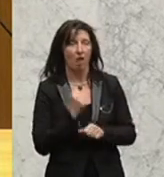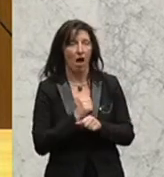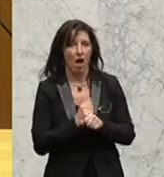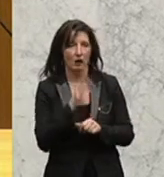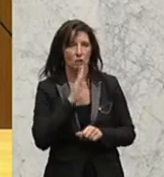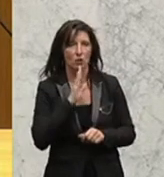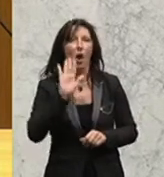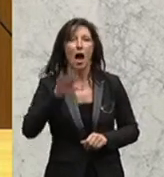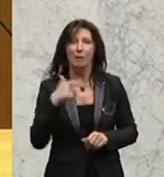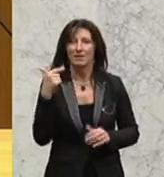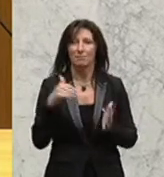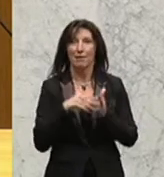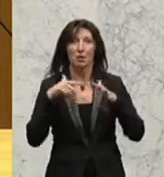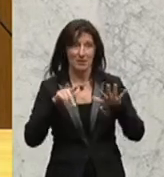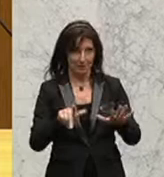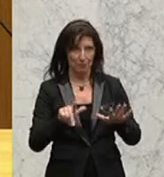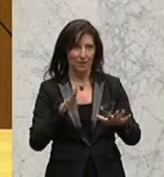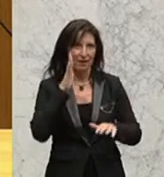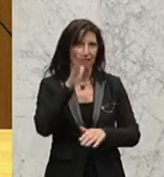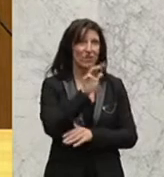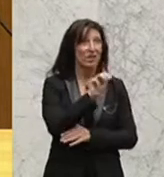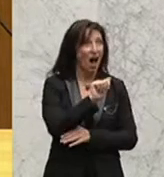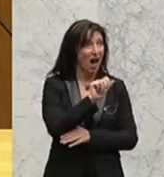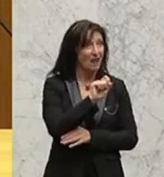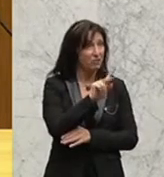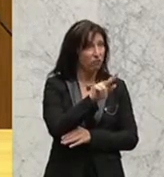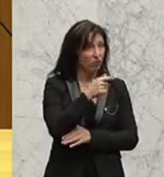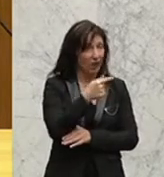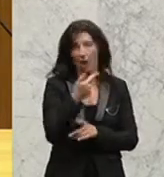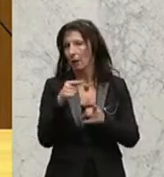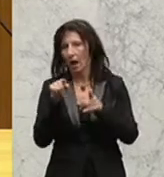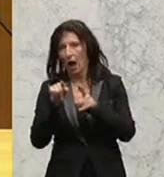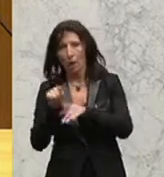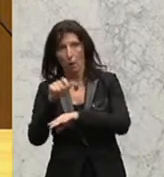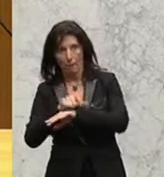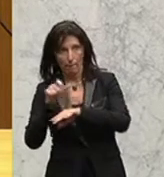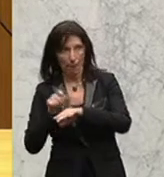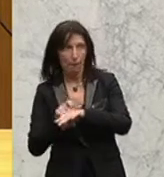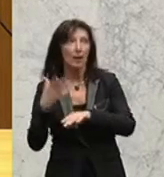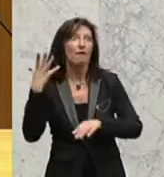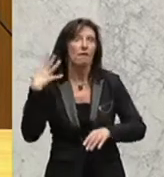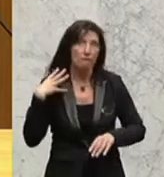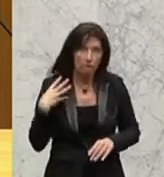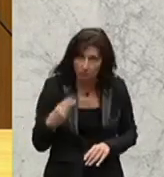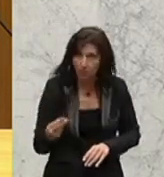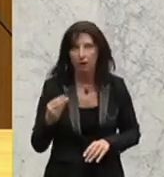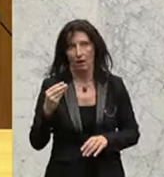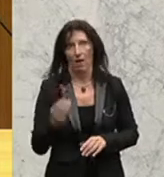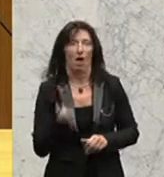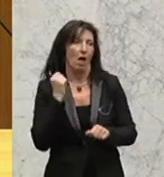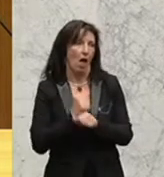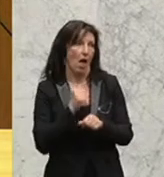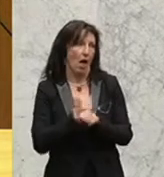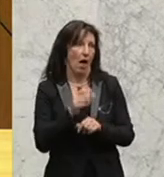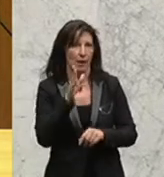werden wir ab 2017 sowohl im ASVG wie auch bei den Beamten den nächsten Schub haben in die Hacklerpension,